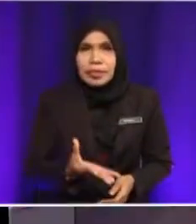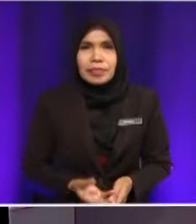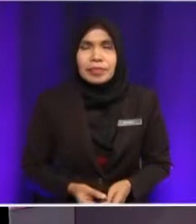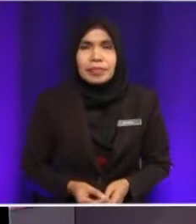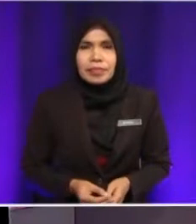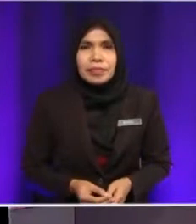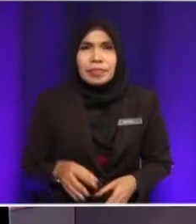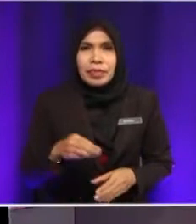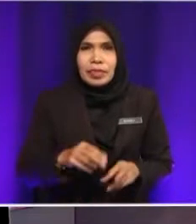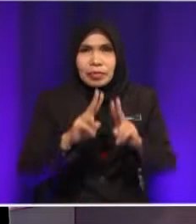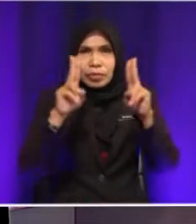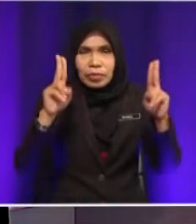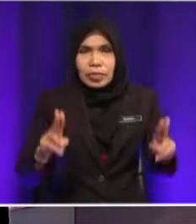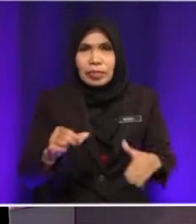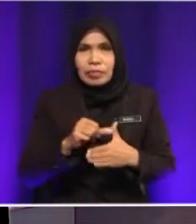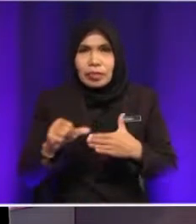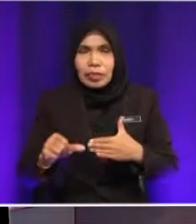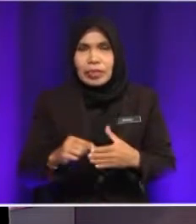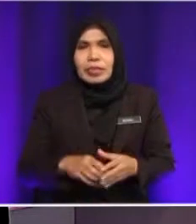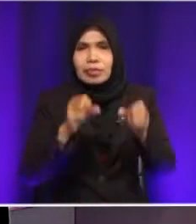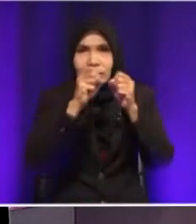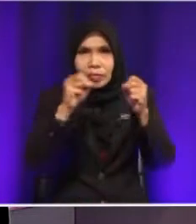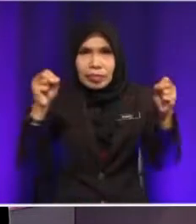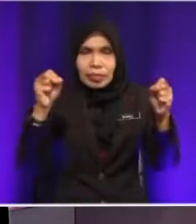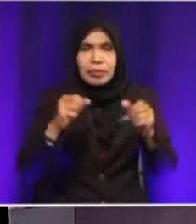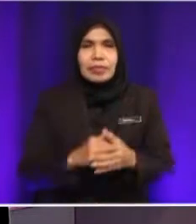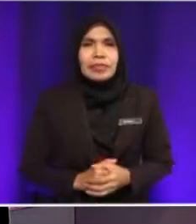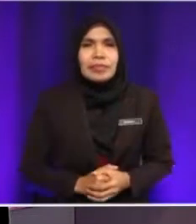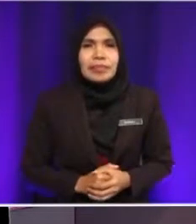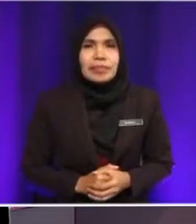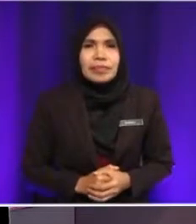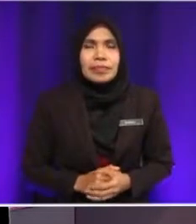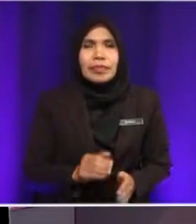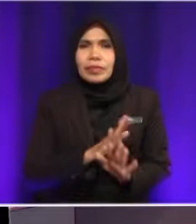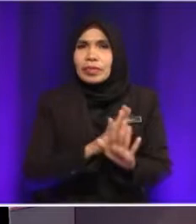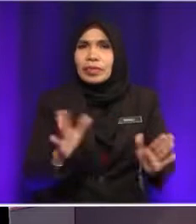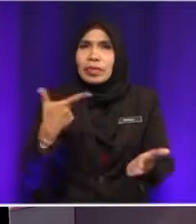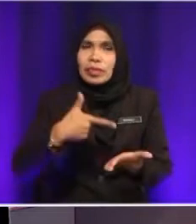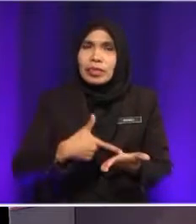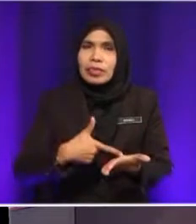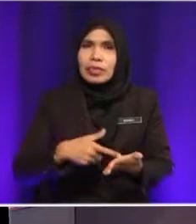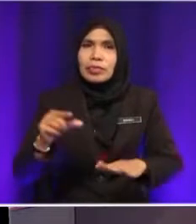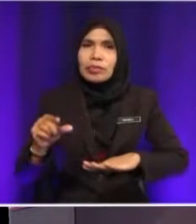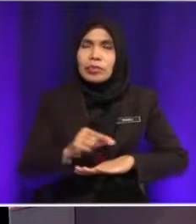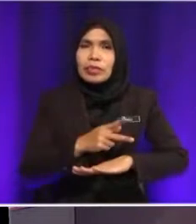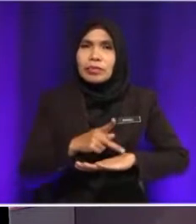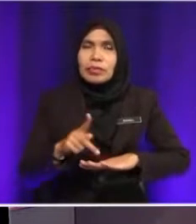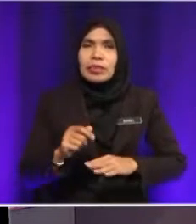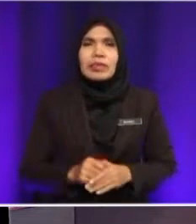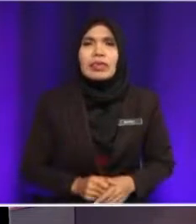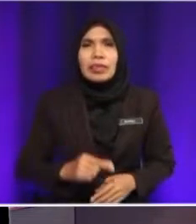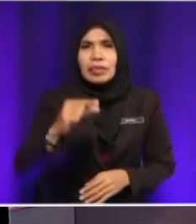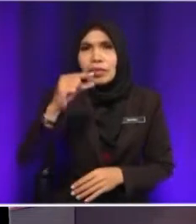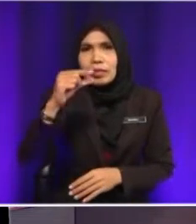ujian akhir sesi akademik tidak lagi menggunakan pelaporan berbentuk